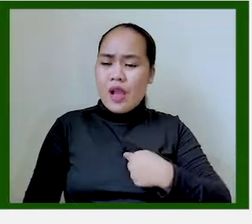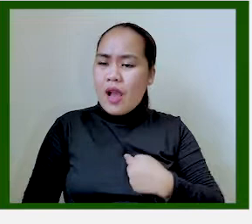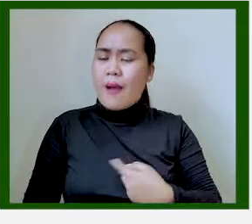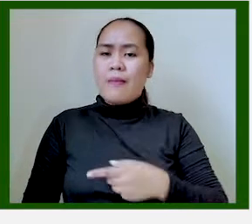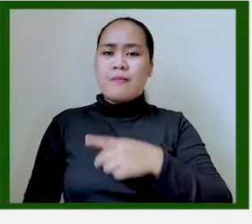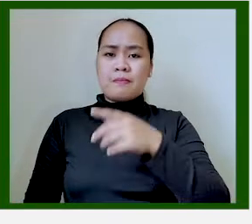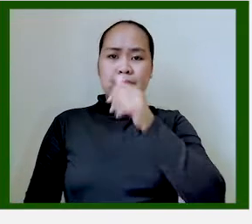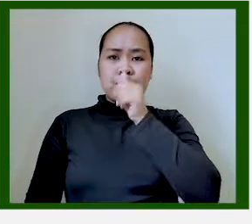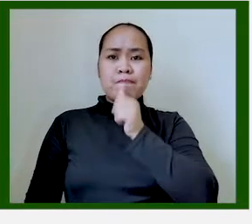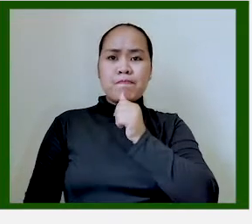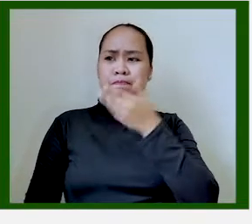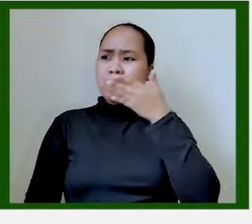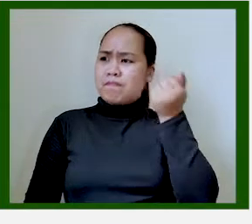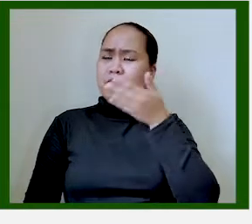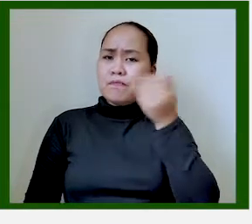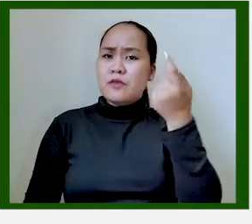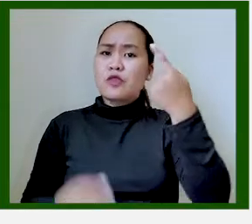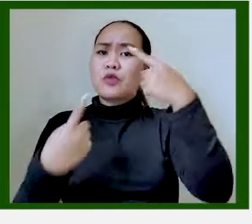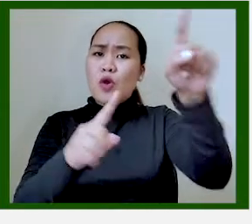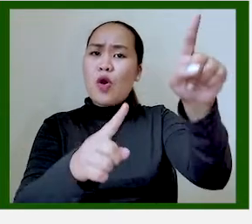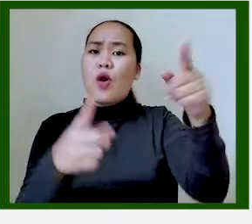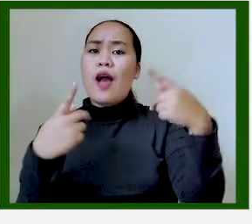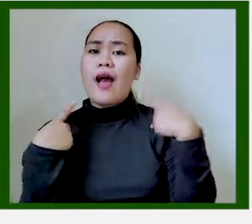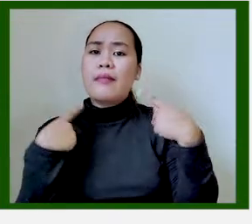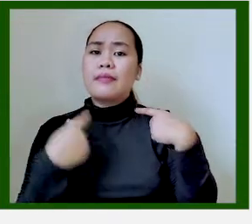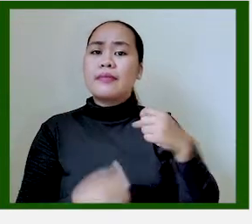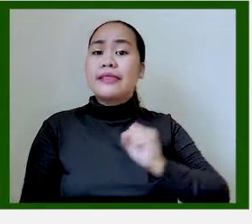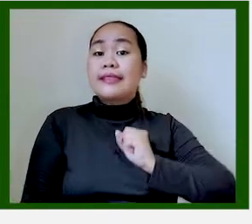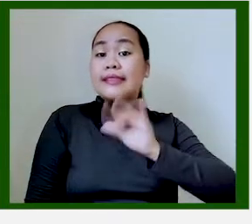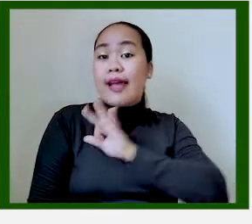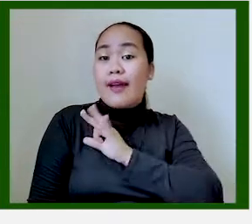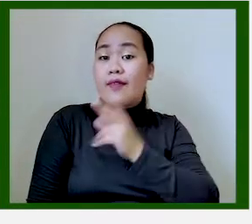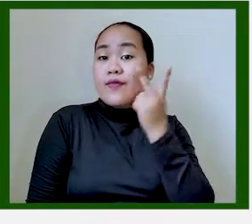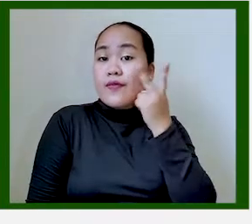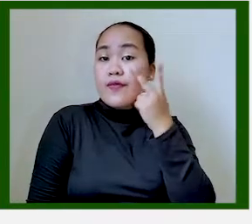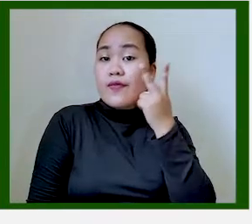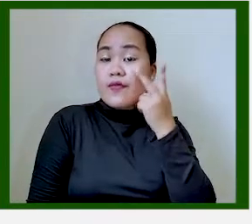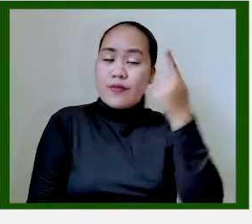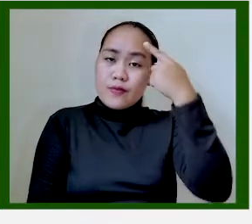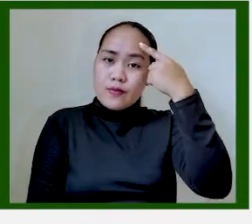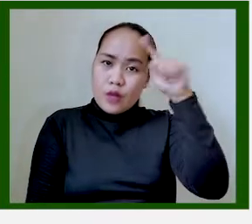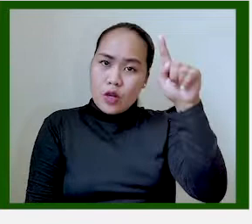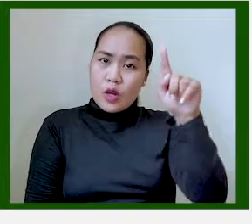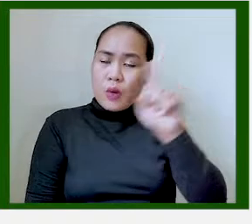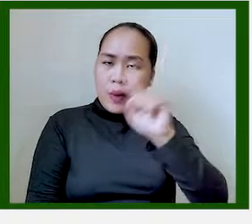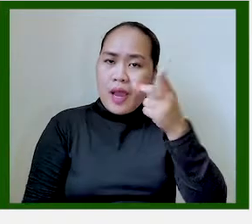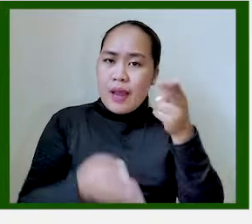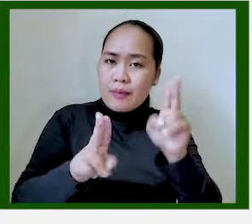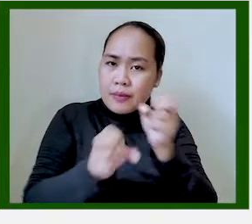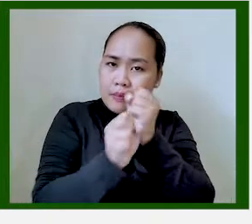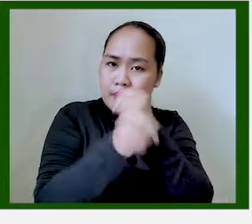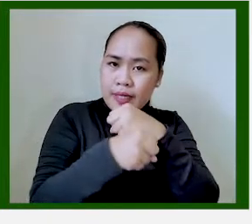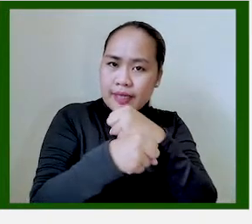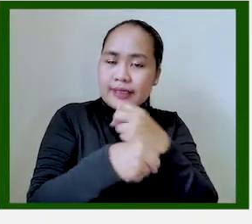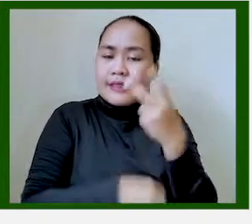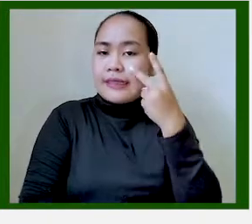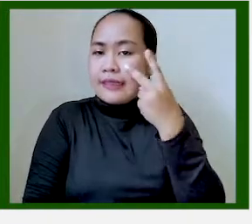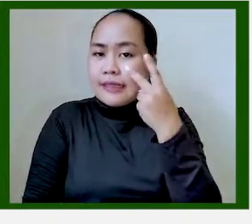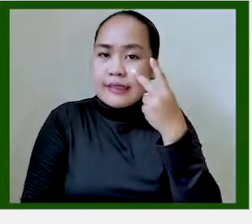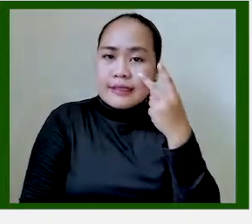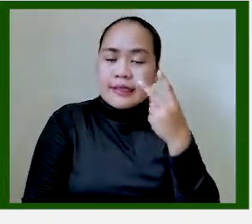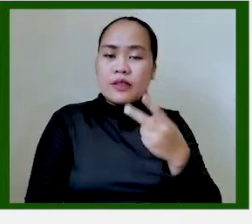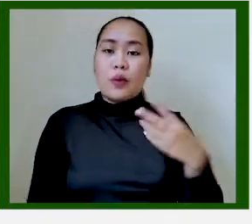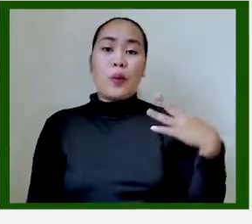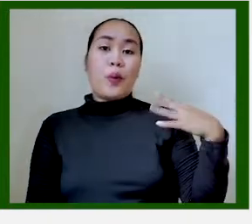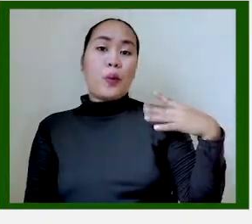nagpa-deploy ng tao, no, para kordunan ang nasabing lugar, no. Pinatila ko